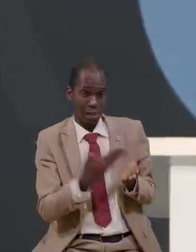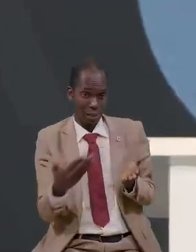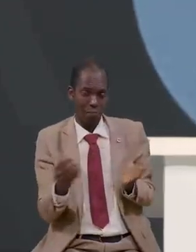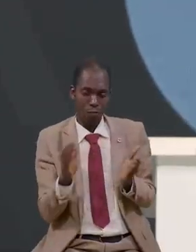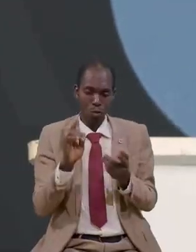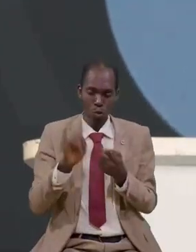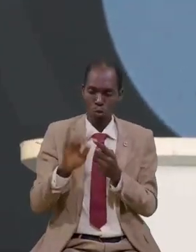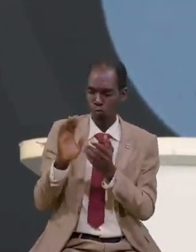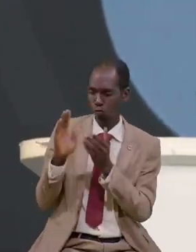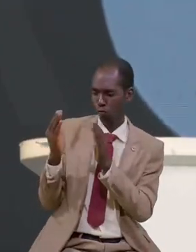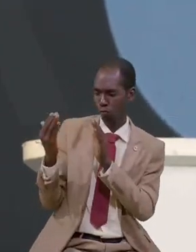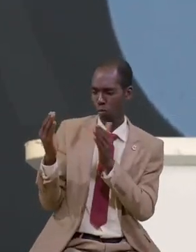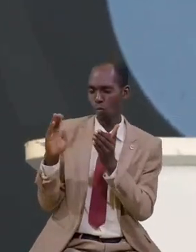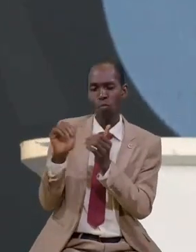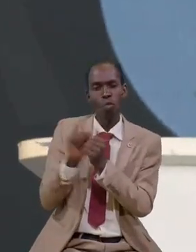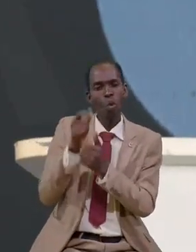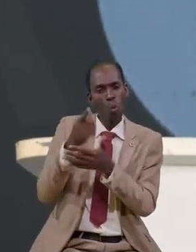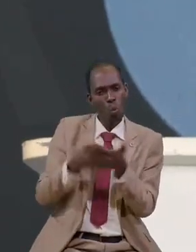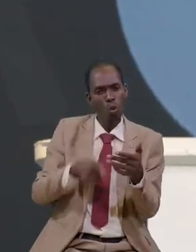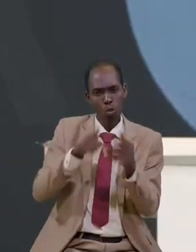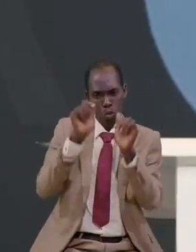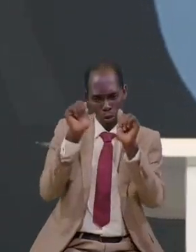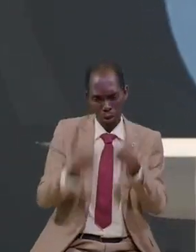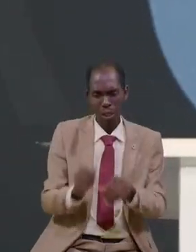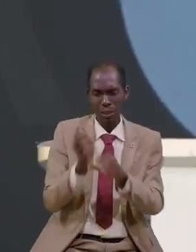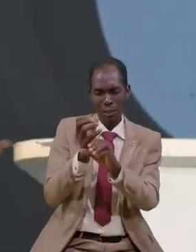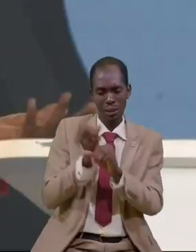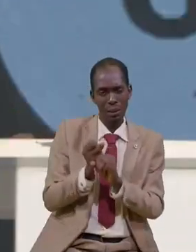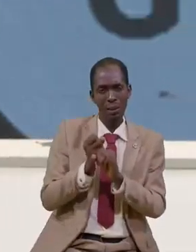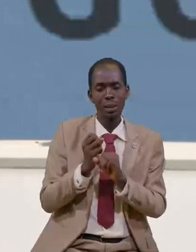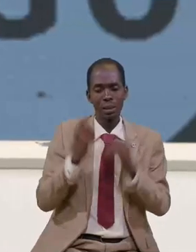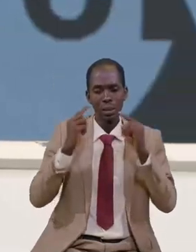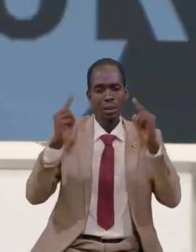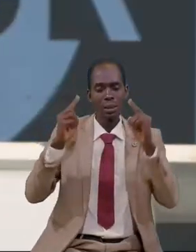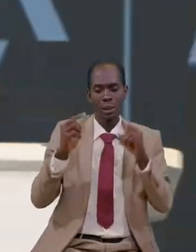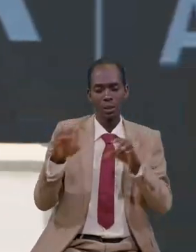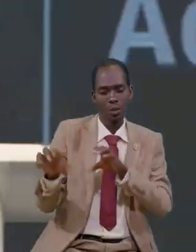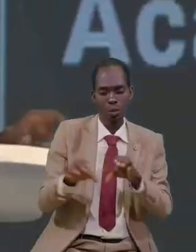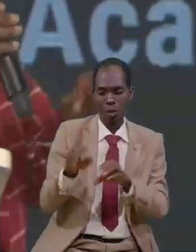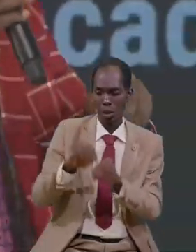à ce que tu peux réaliser et faire. Tout et tout.